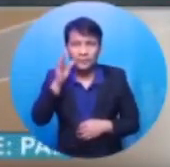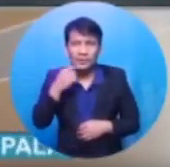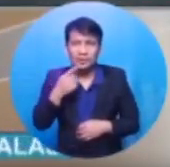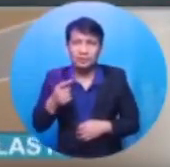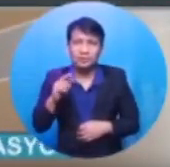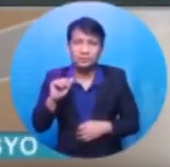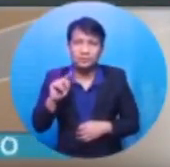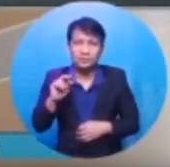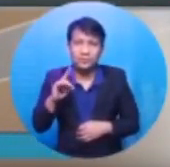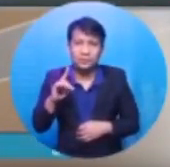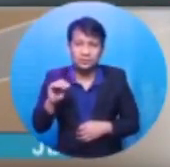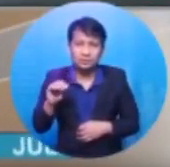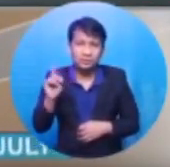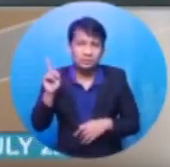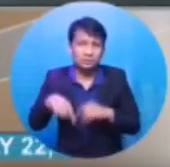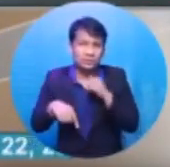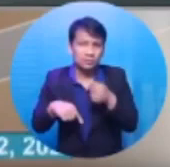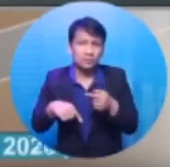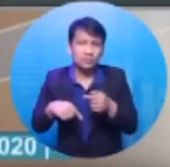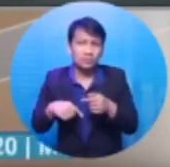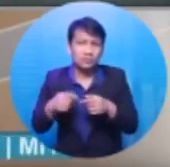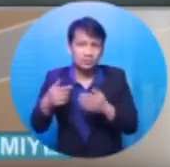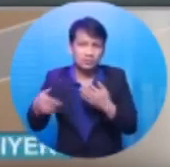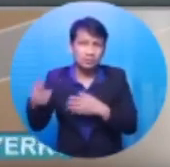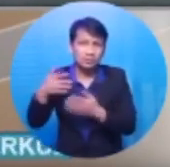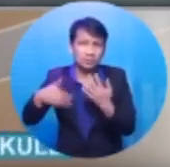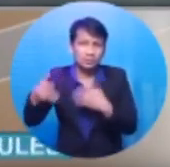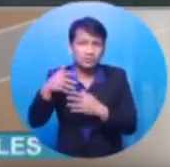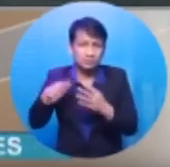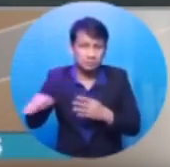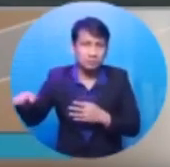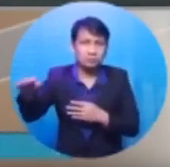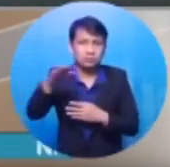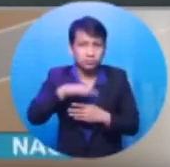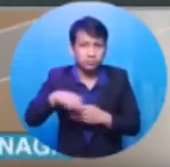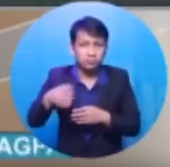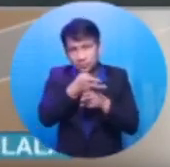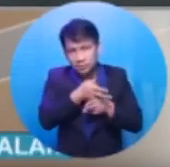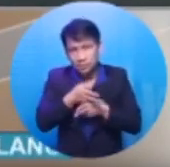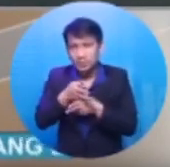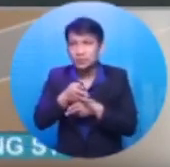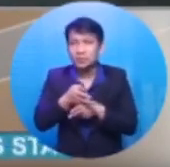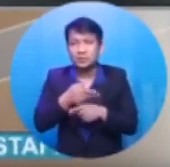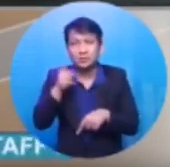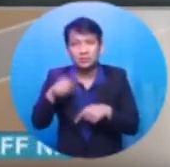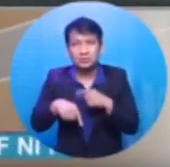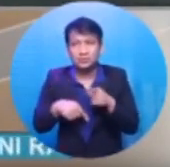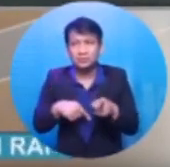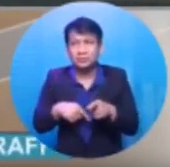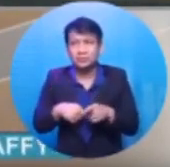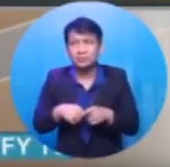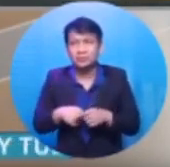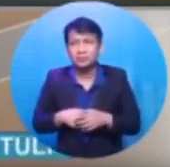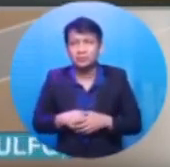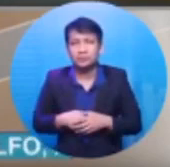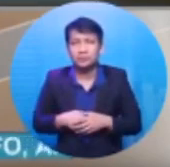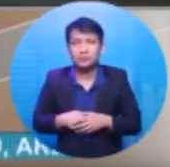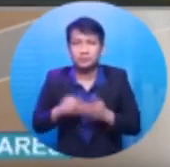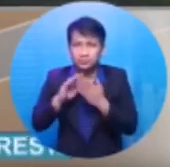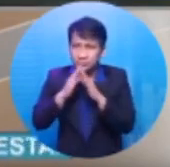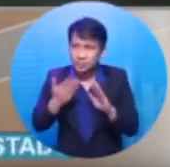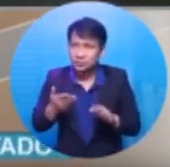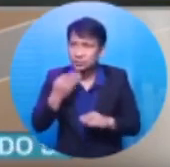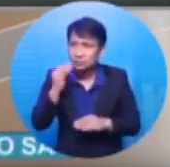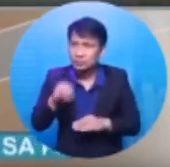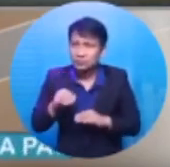tanod, next time, dapat, sir, gumagalagala yung tanod ninyo, apo, nagbabantay, para naman sa peace and order ninyo